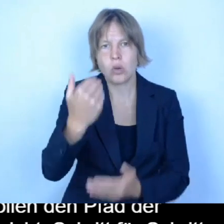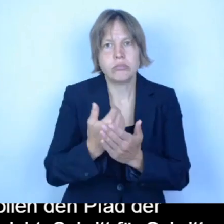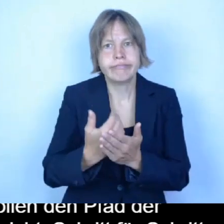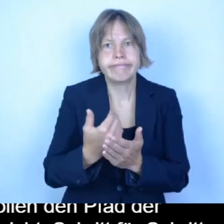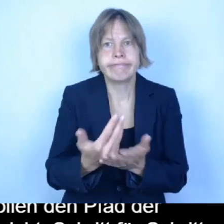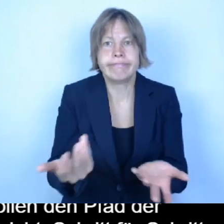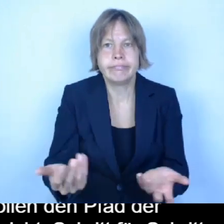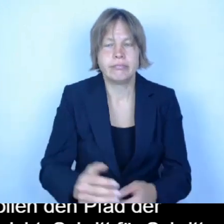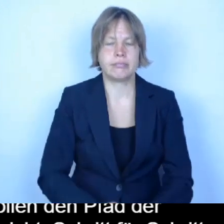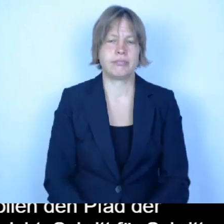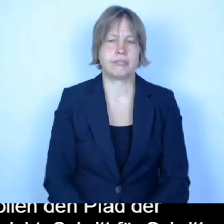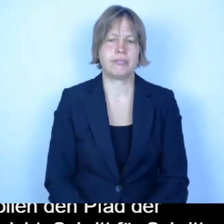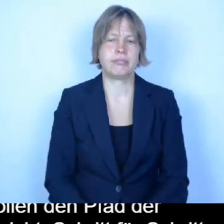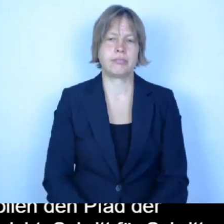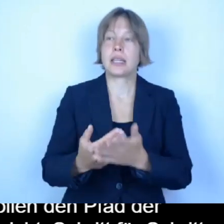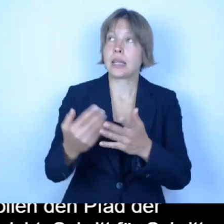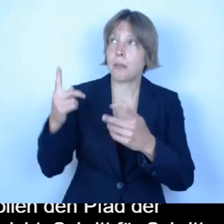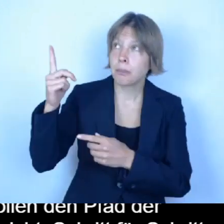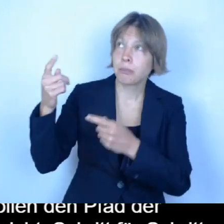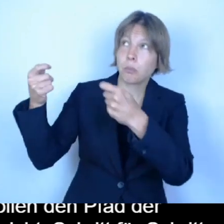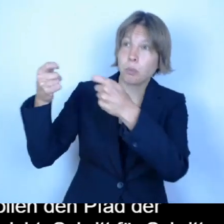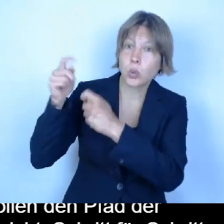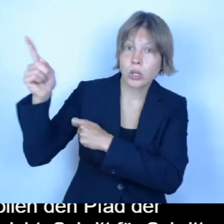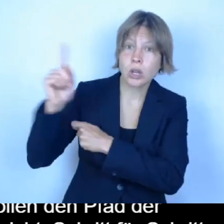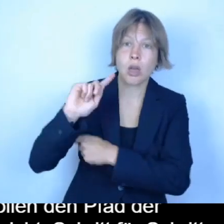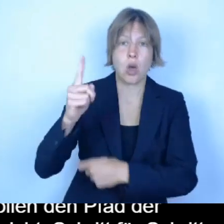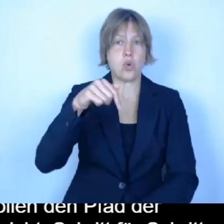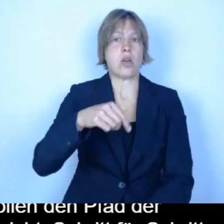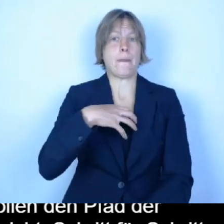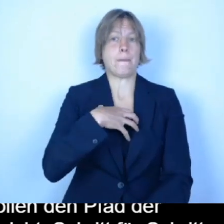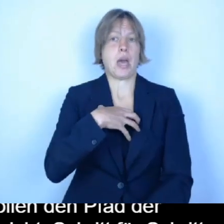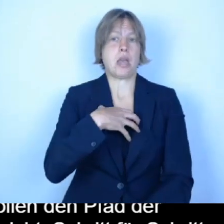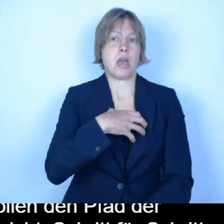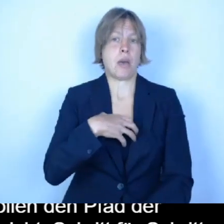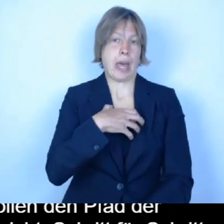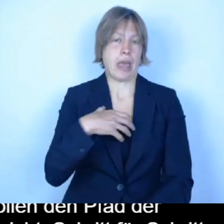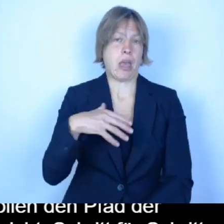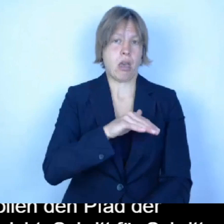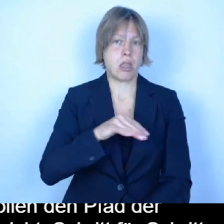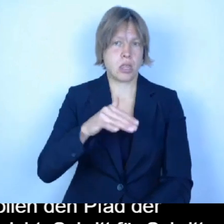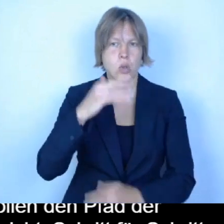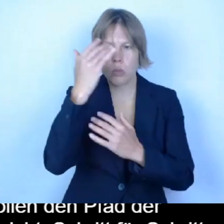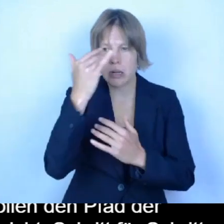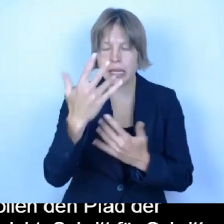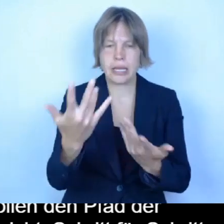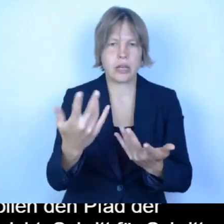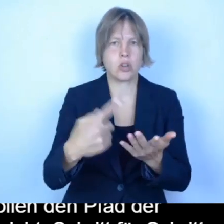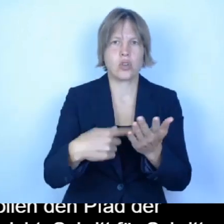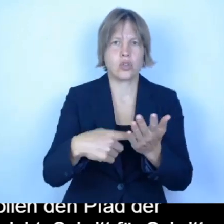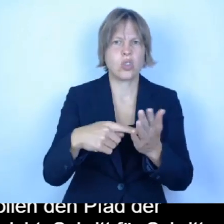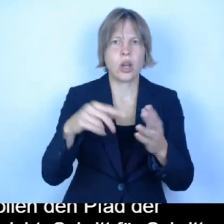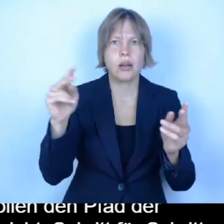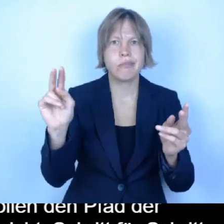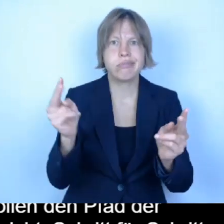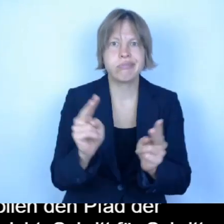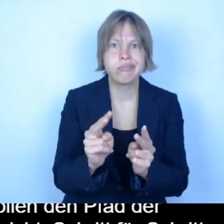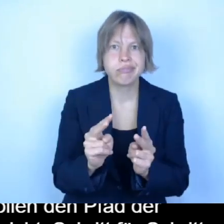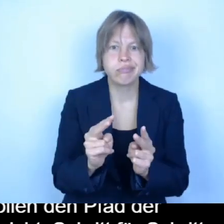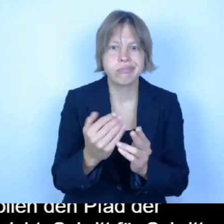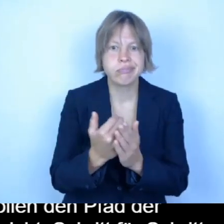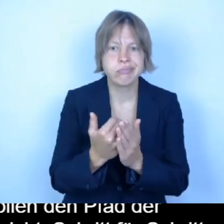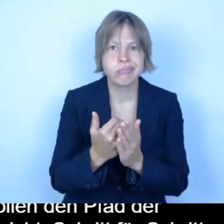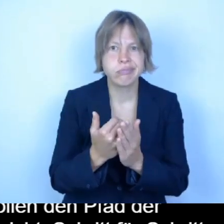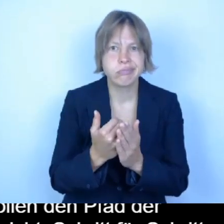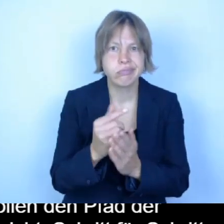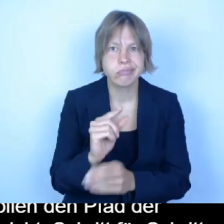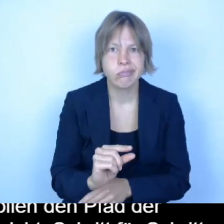im Bund wie in Bayern dann überlegen, wie können wir trotz Steuerausfälle gleichzeitig den Erhalt unserer Substanz gestalten.